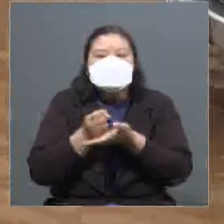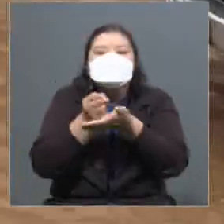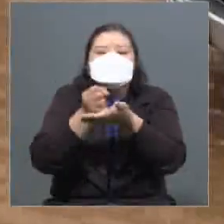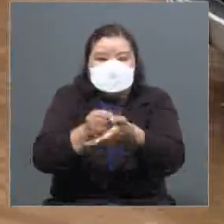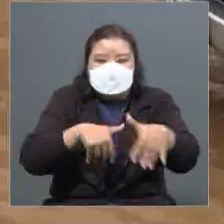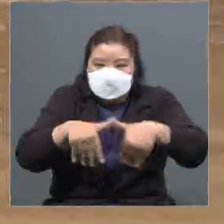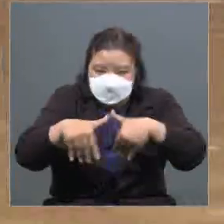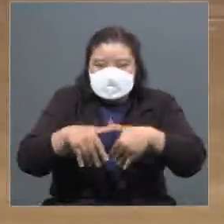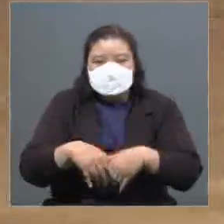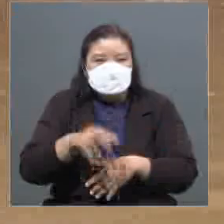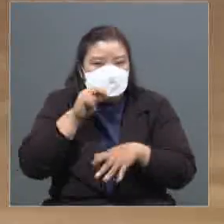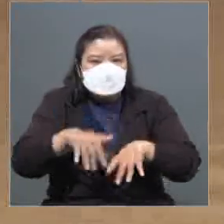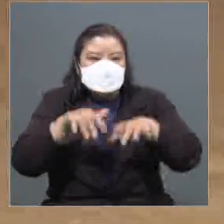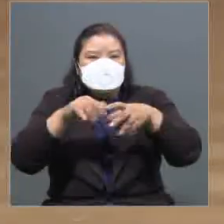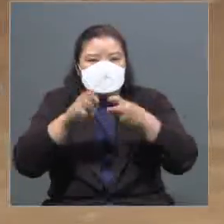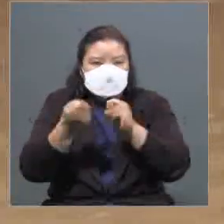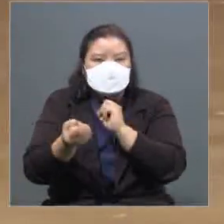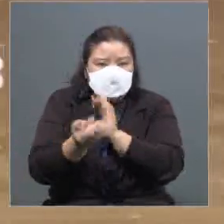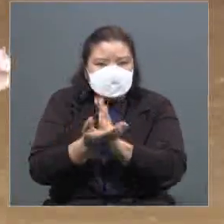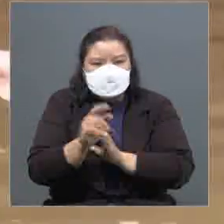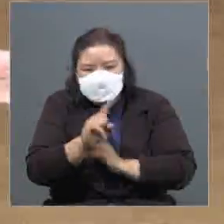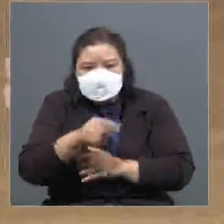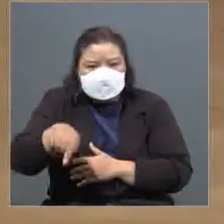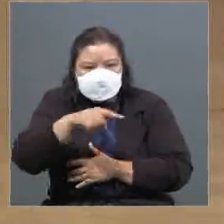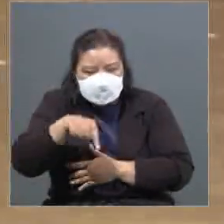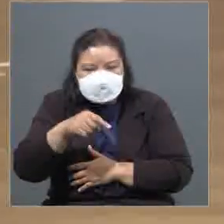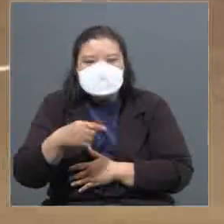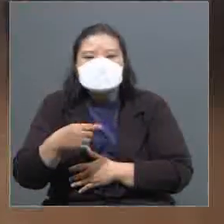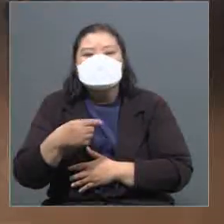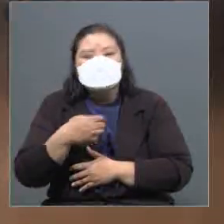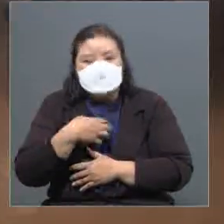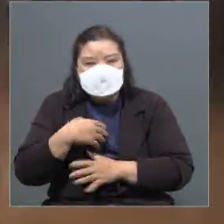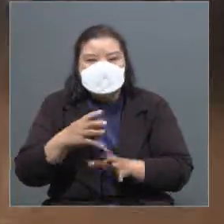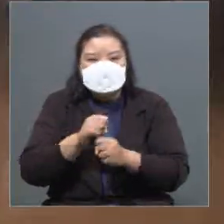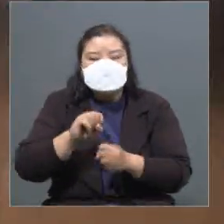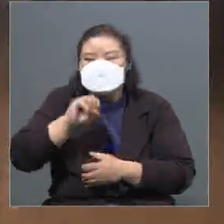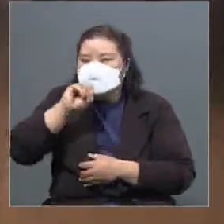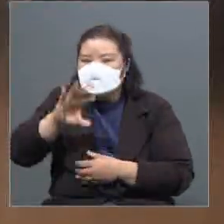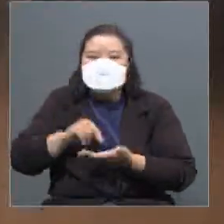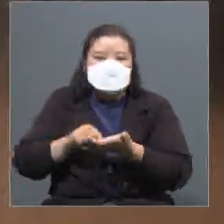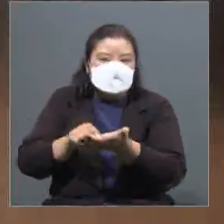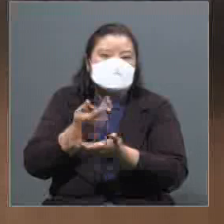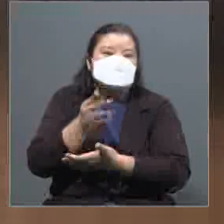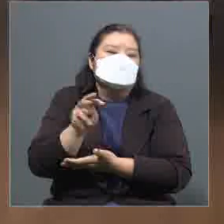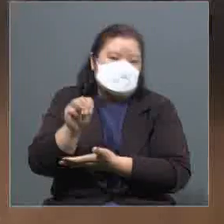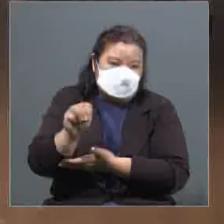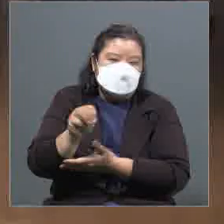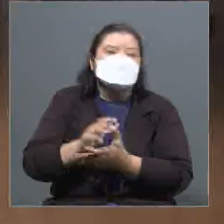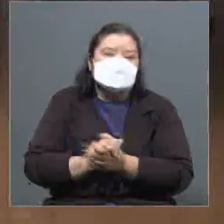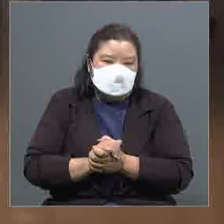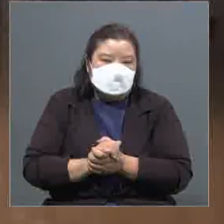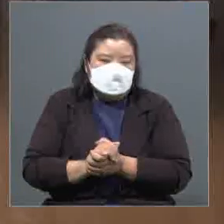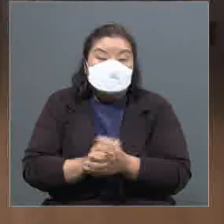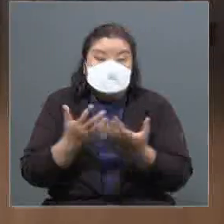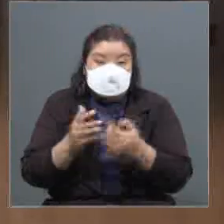าฟื้นฟูประชาชนที่ได้รับผลกระทบจากอุทกภัยเพื่อที่จะนำเสนอครม.ต่อไปนอกจากนี้ยังมีการกำชับการไฟฟ้าการ